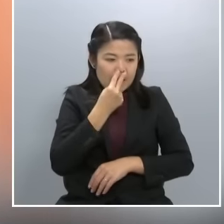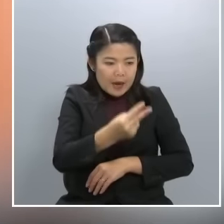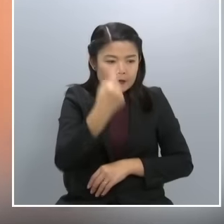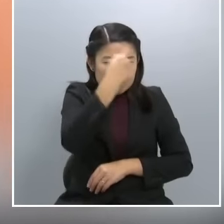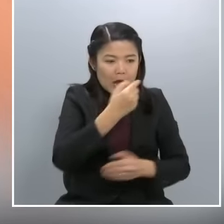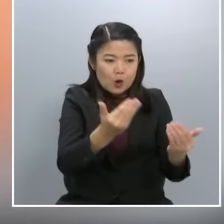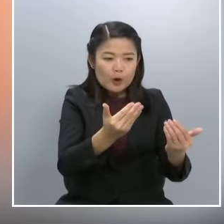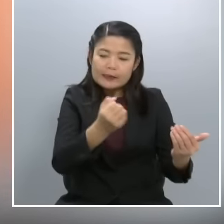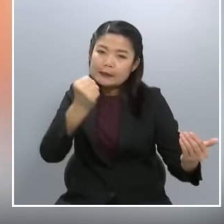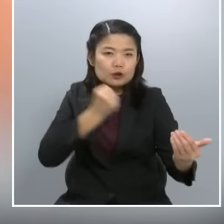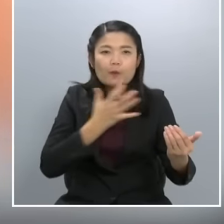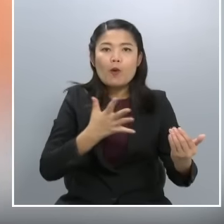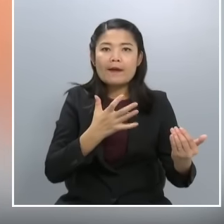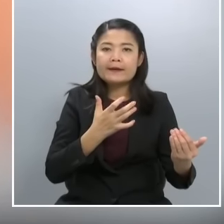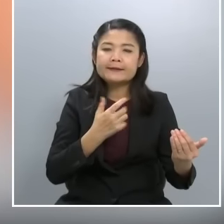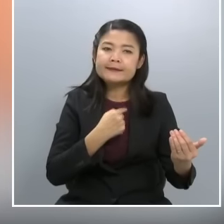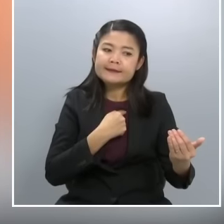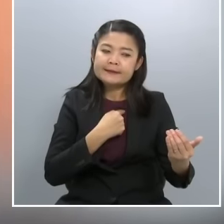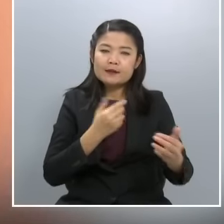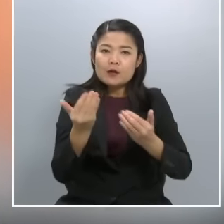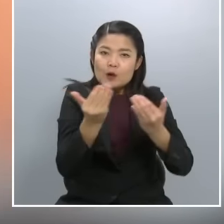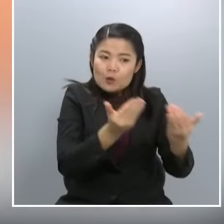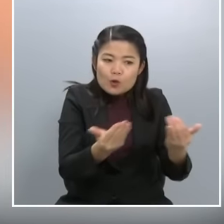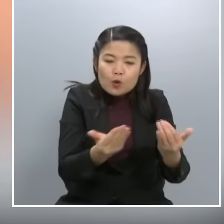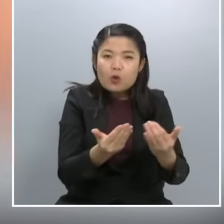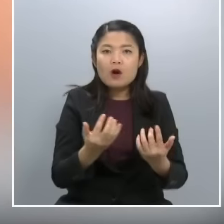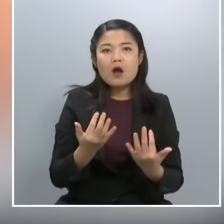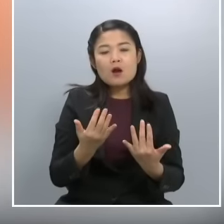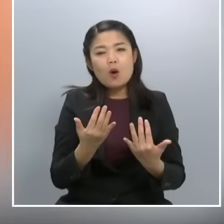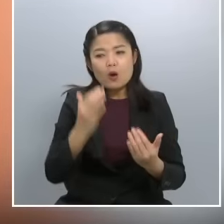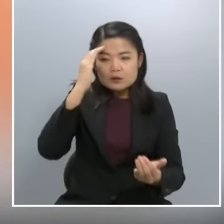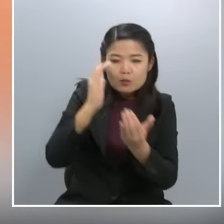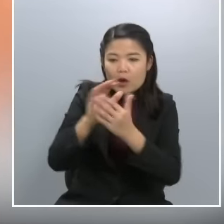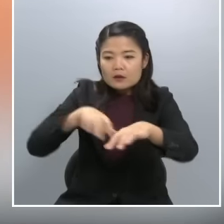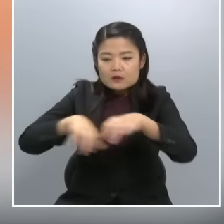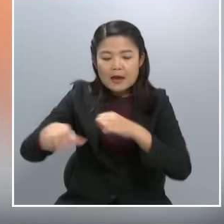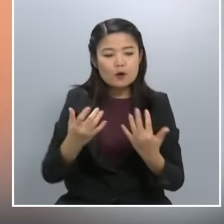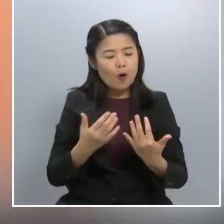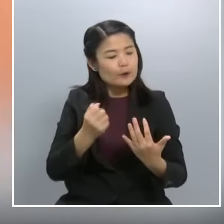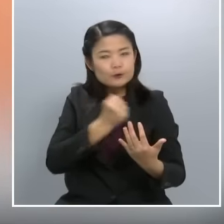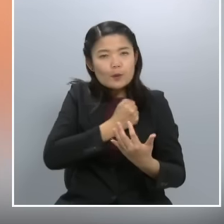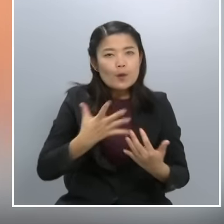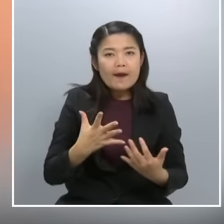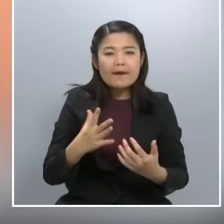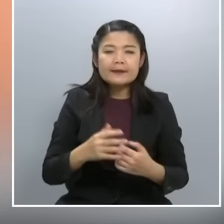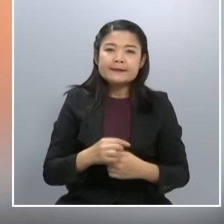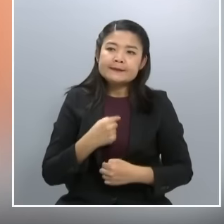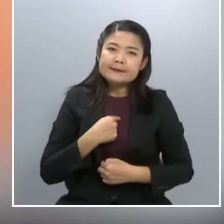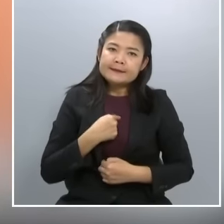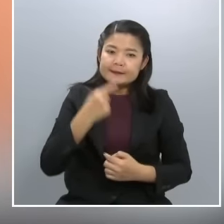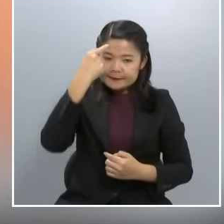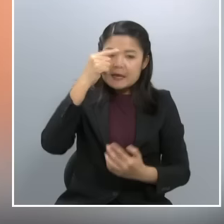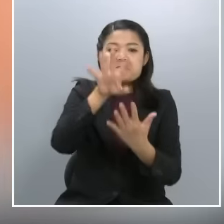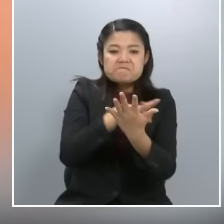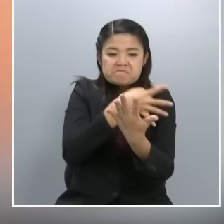ทนไม่ไหวผมนั่งดูลูกในระหว่างที่รอดำเนินการของตำรวจเนี่ยผมรอไม่ไหวผมวางแผนด้วยตัวเอง